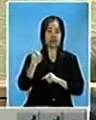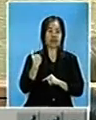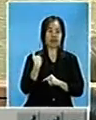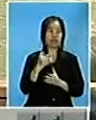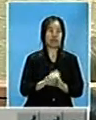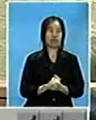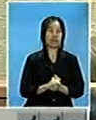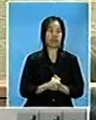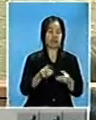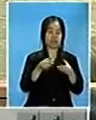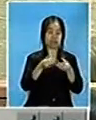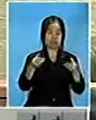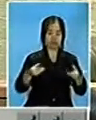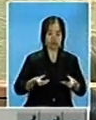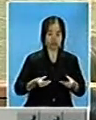งานของ